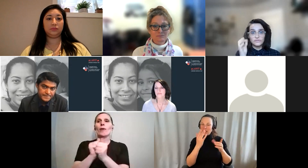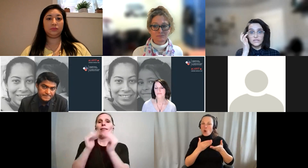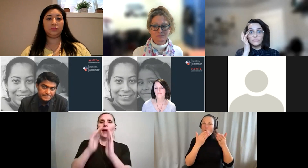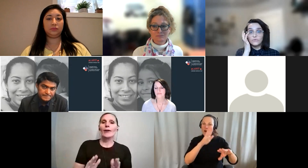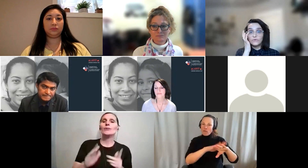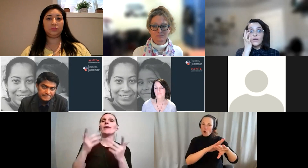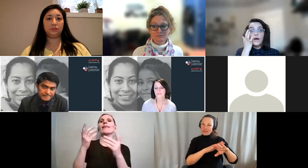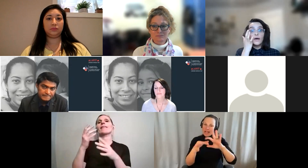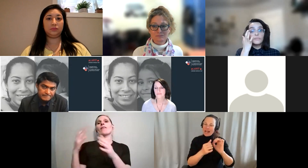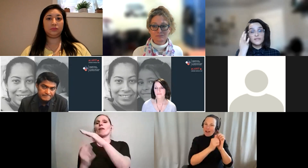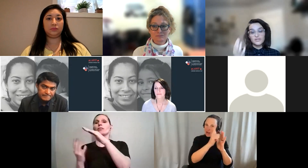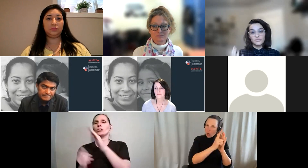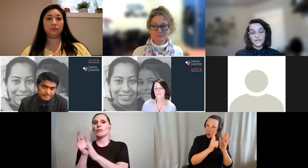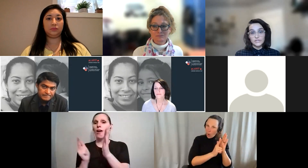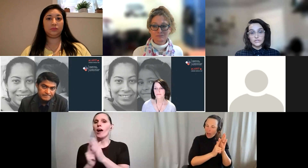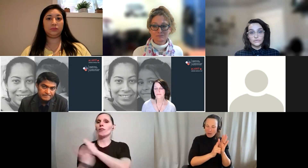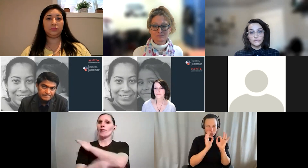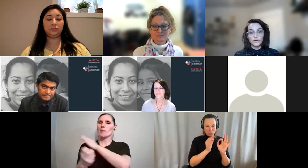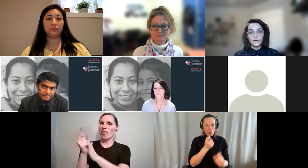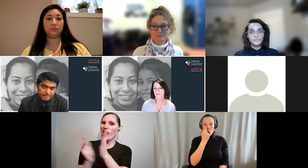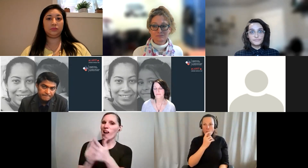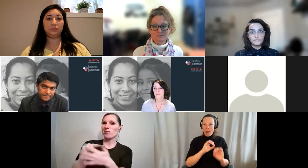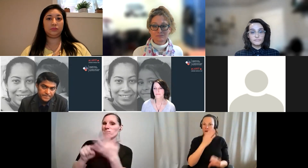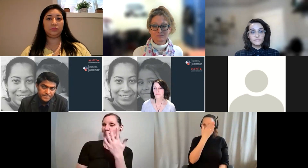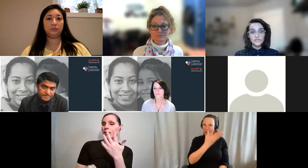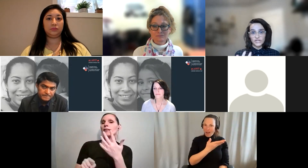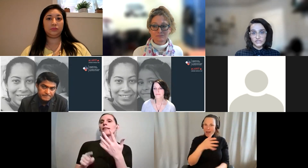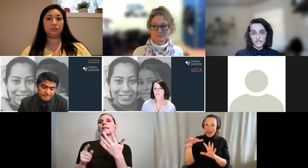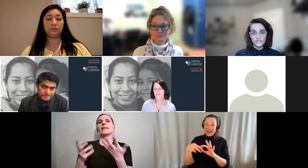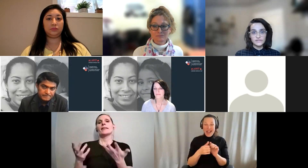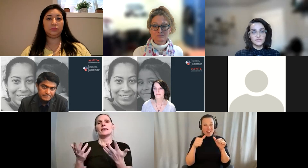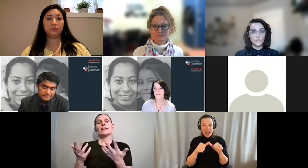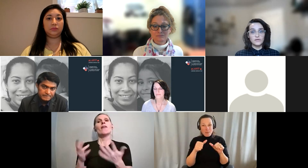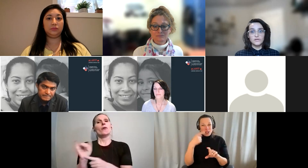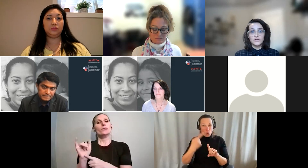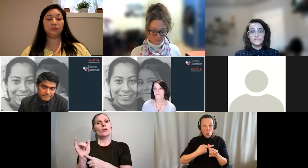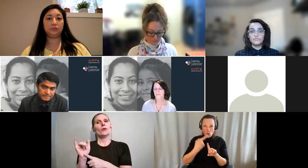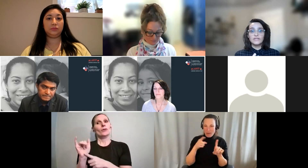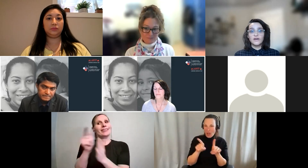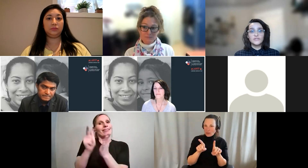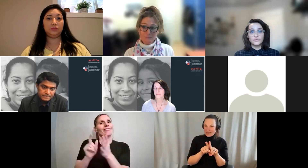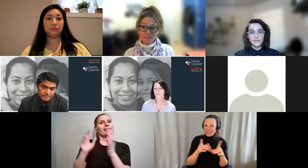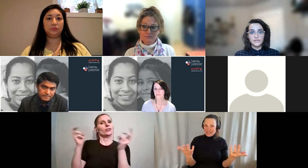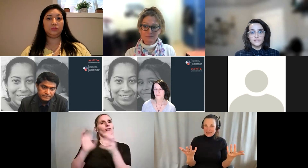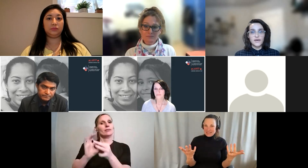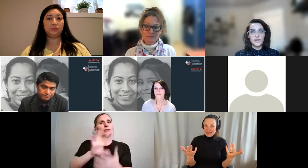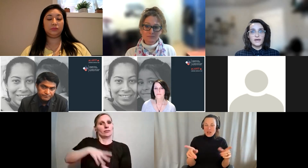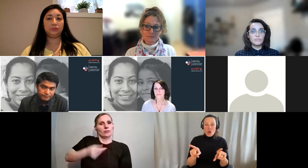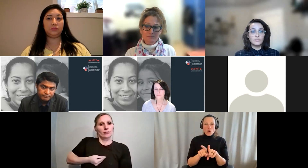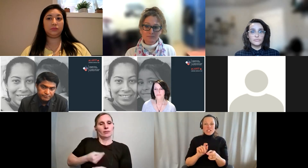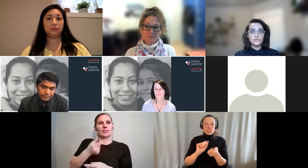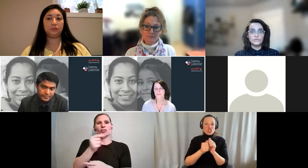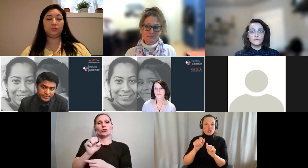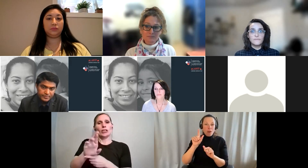loi et sur l'habitation et les choses qui a trait au changement des genres aussi. Donc, des choses vitales